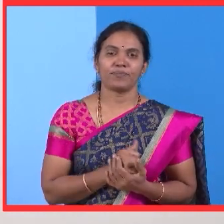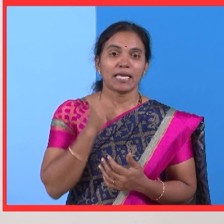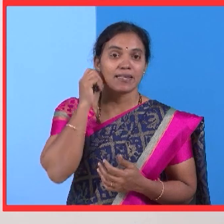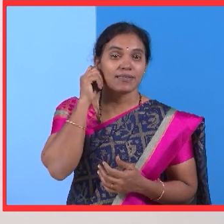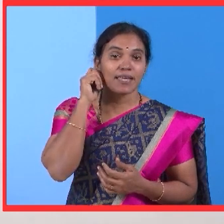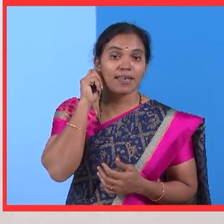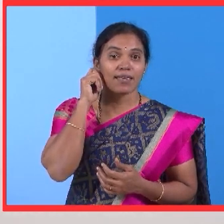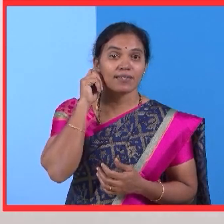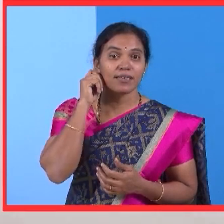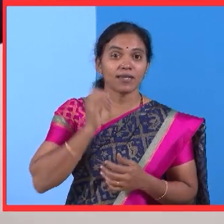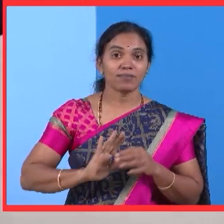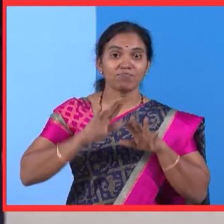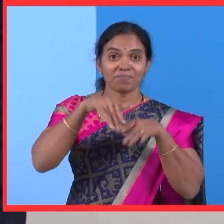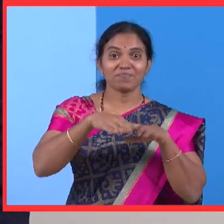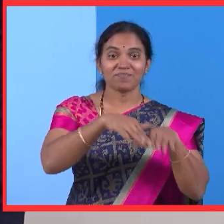நகரானது